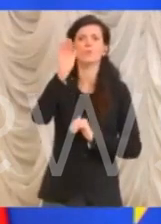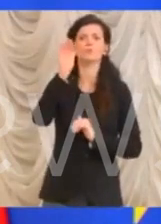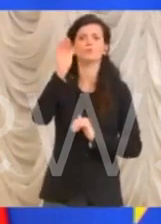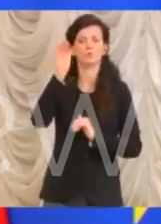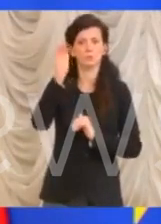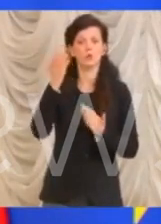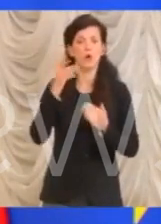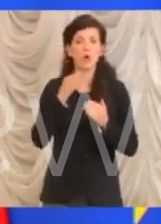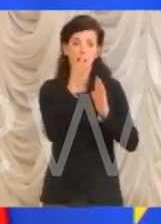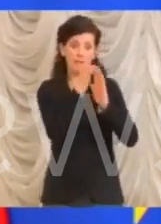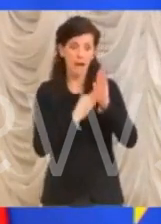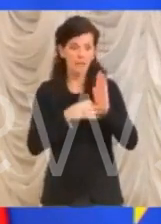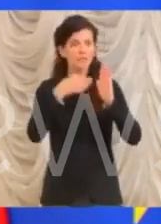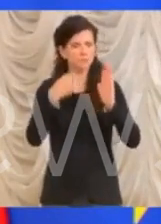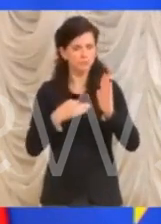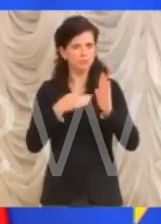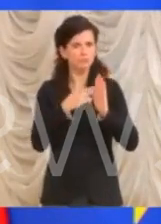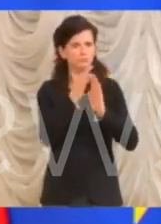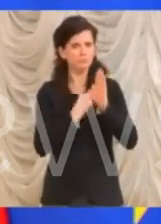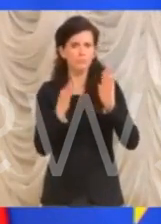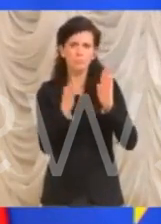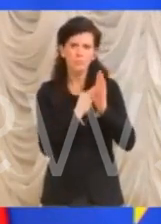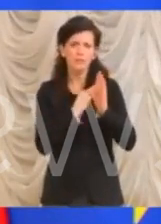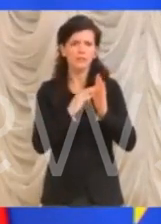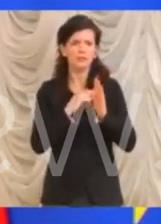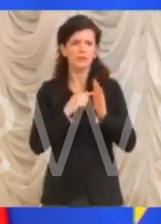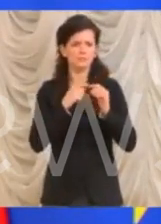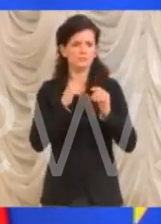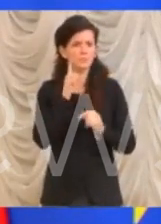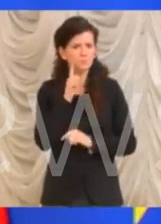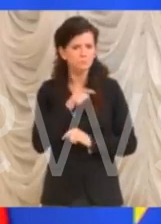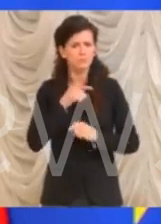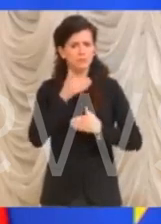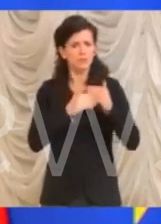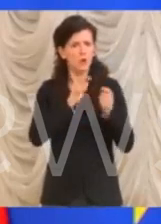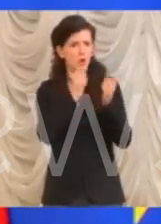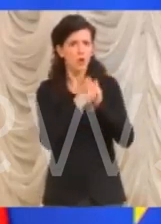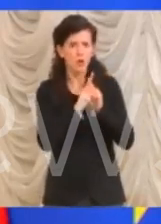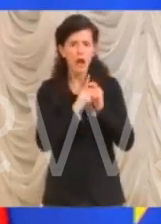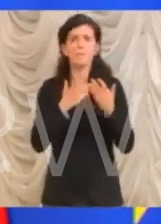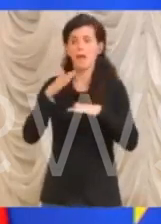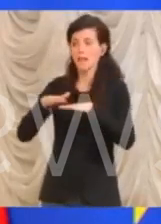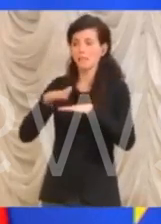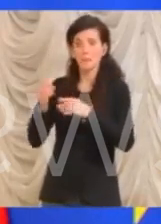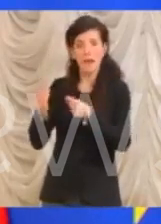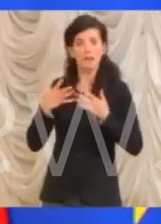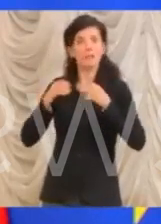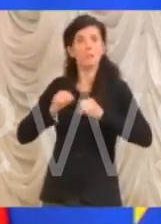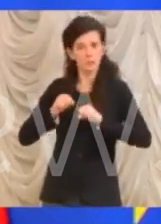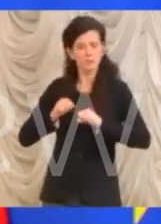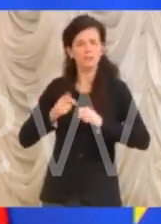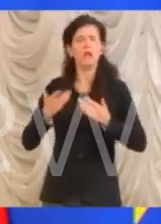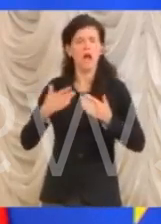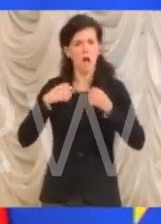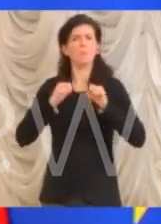consolidarsi nel momento in cui il consiglio degli esperti ce lo permetterà inizieremo già a programmare un allentamento